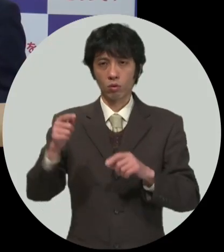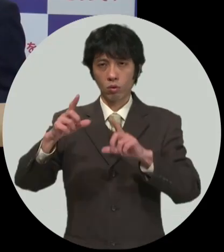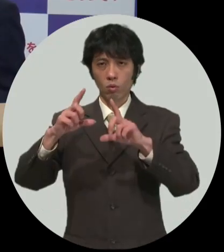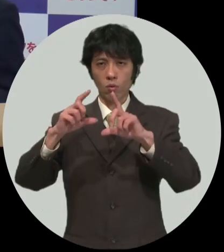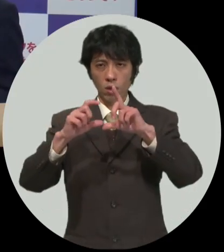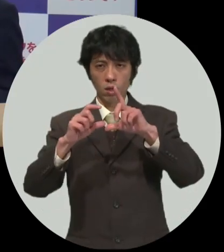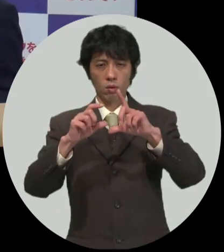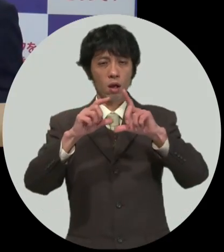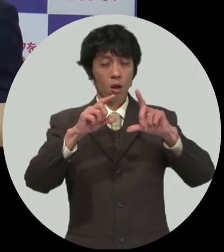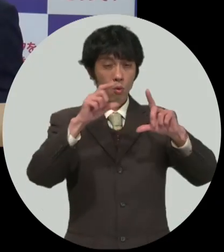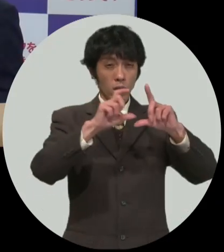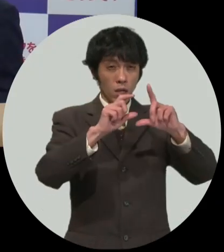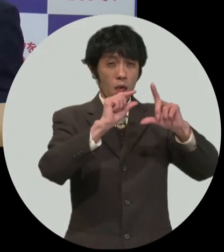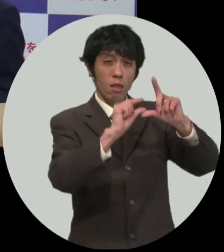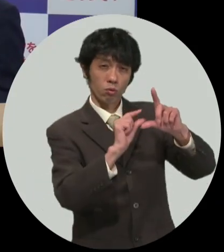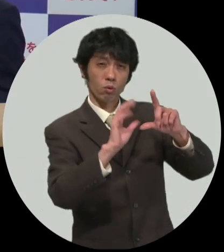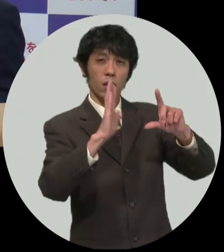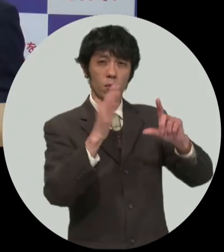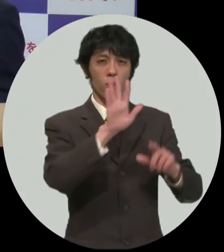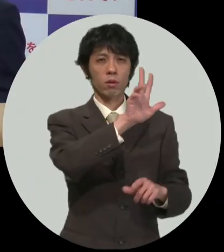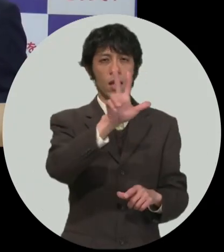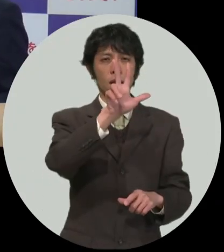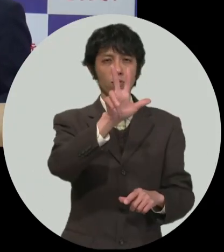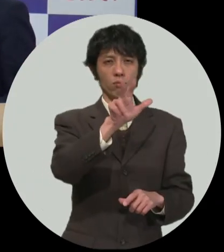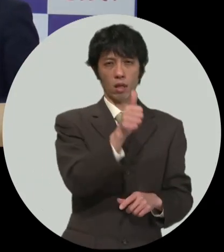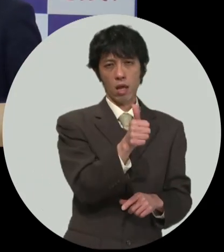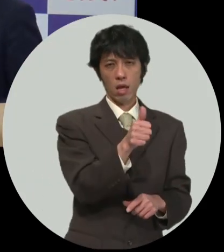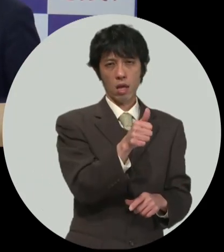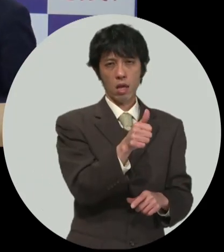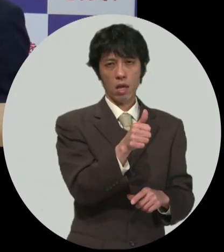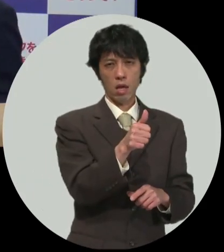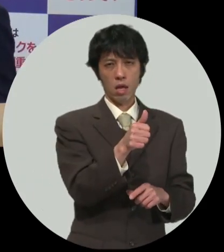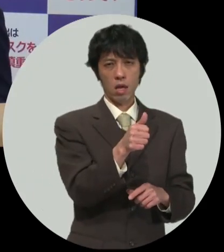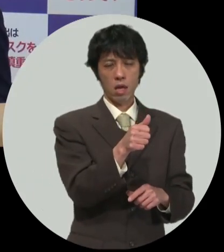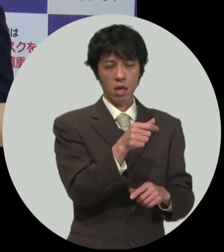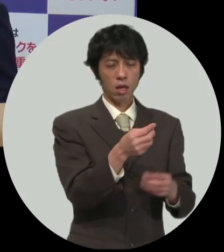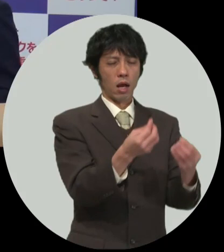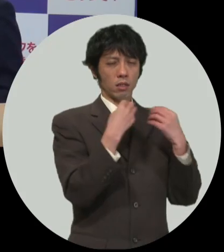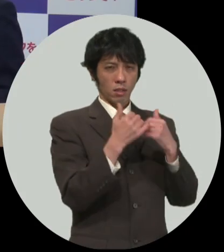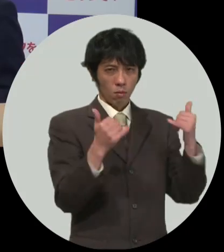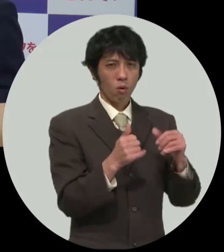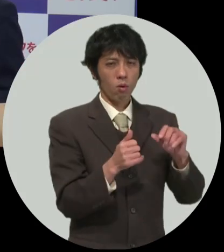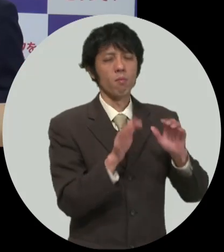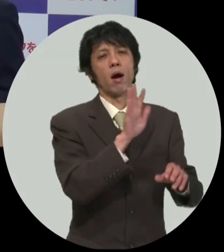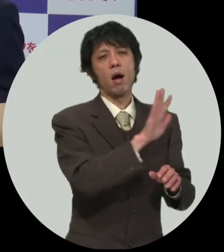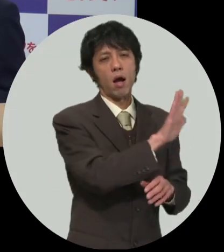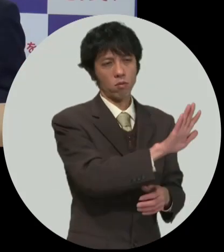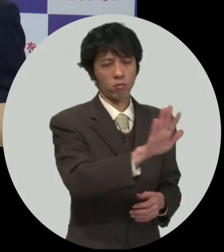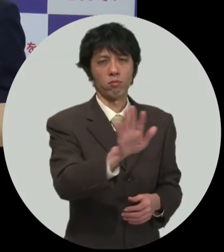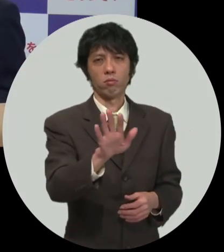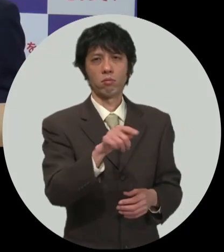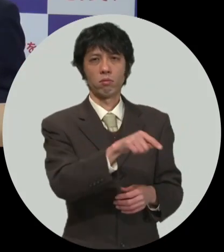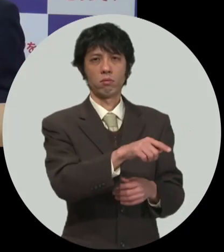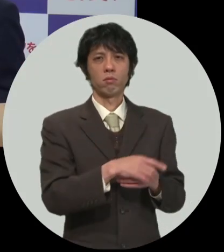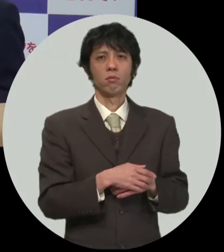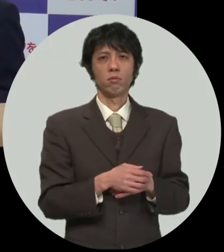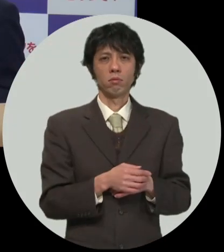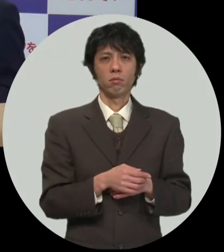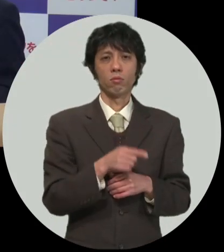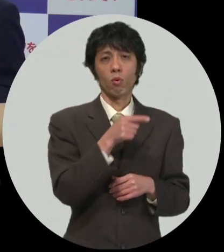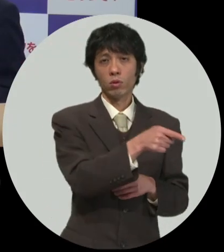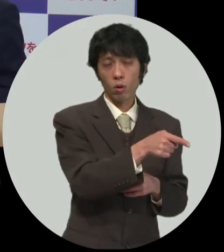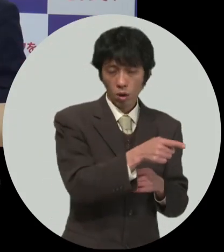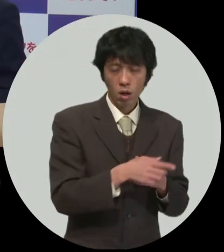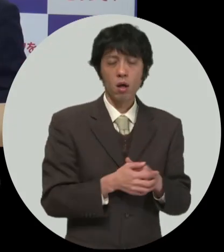の感染者もですね、それなりに出ておりますので、デルタ株については場合によっ